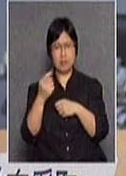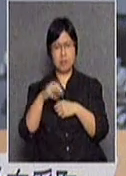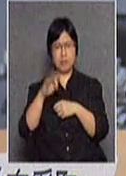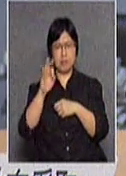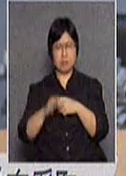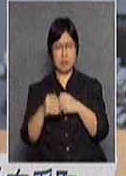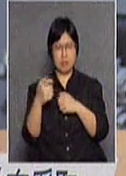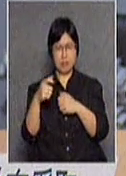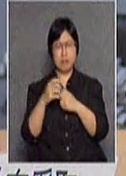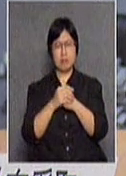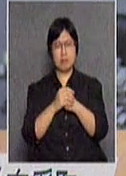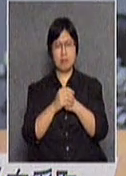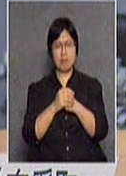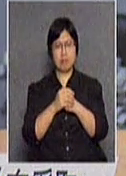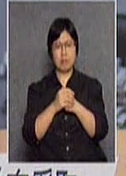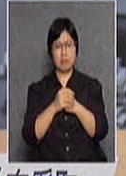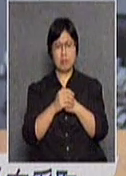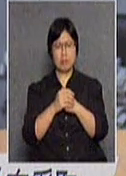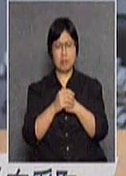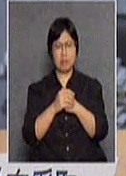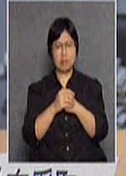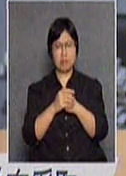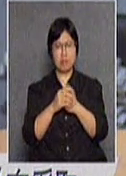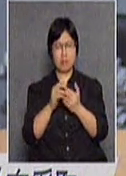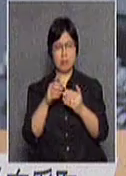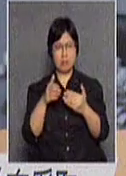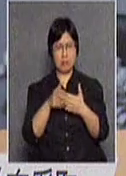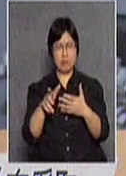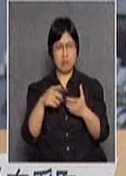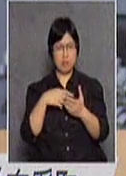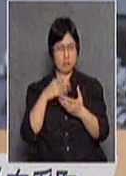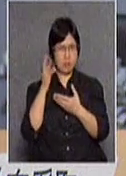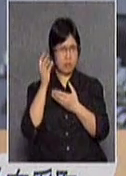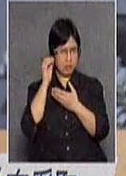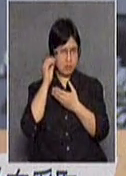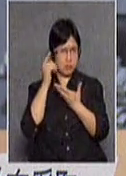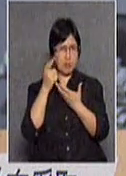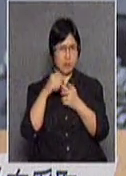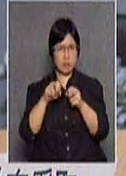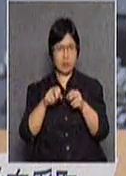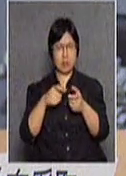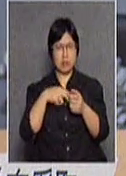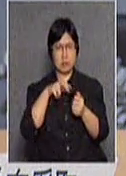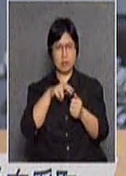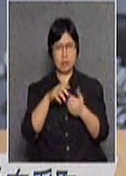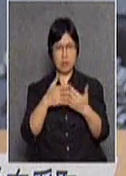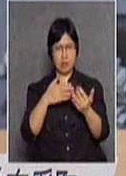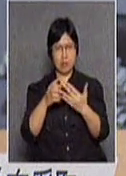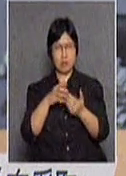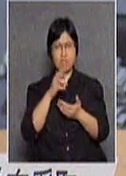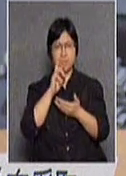1,801,300元，是將截取通訊及監察事務專員秘書處